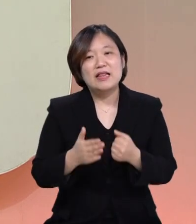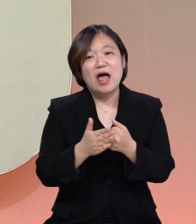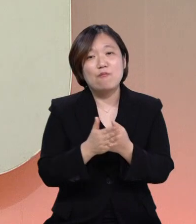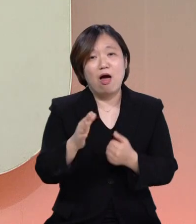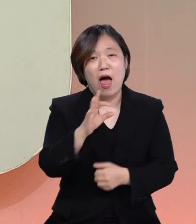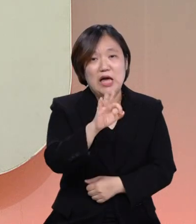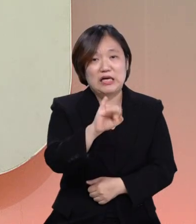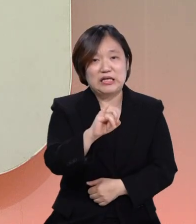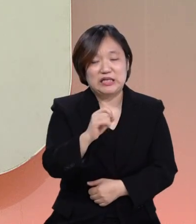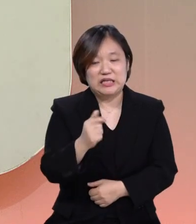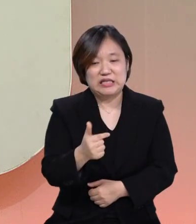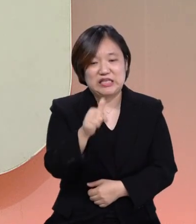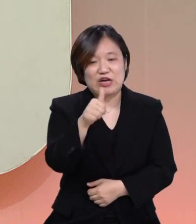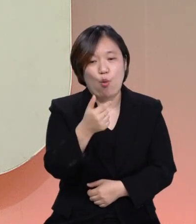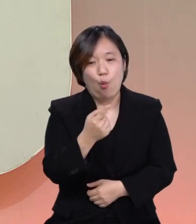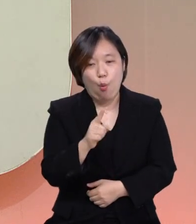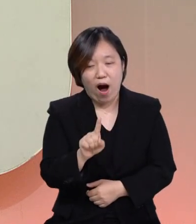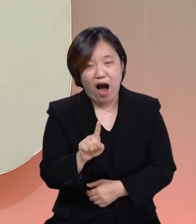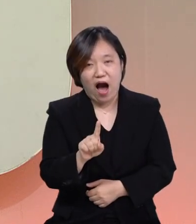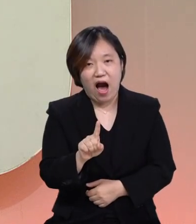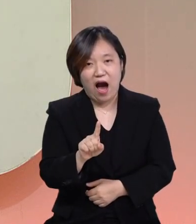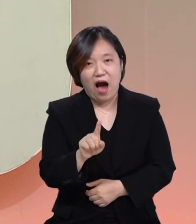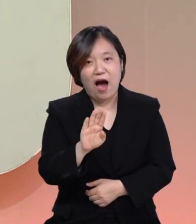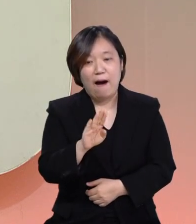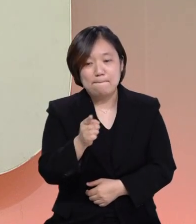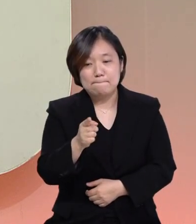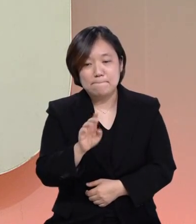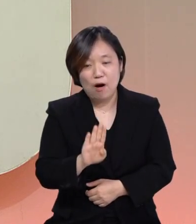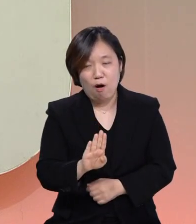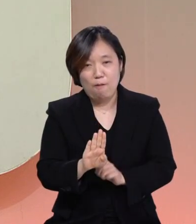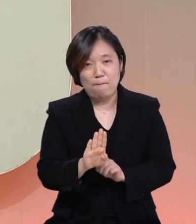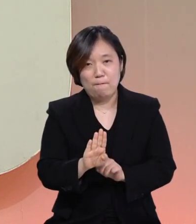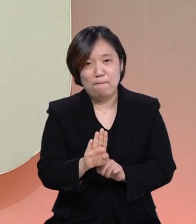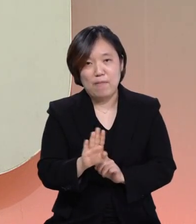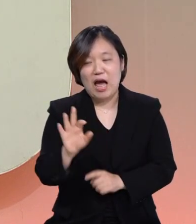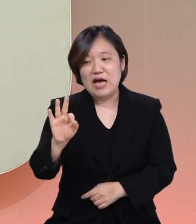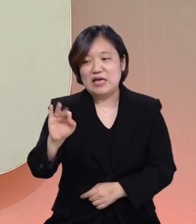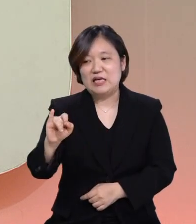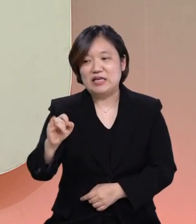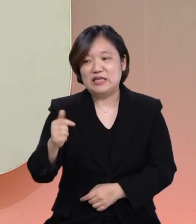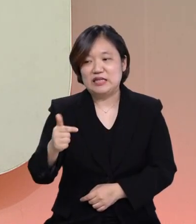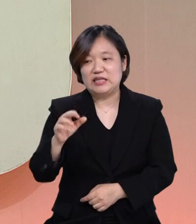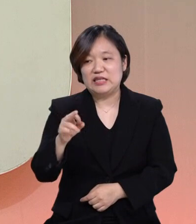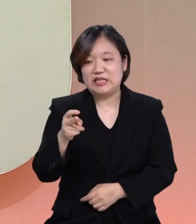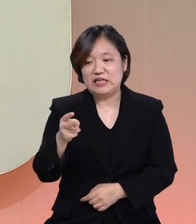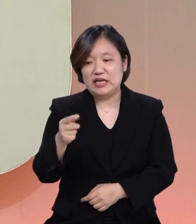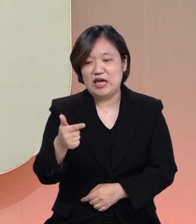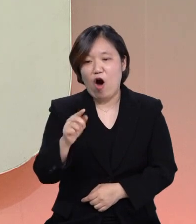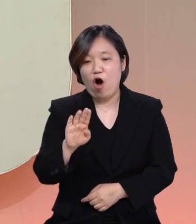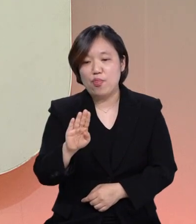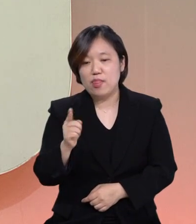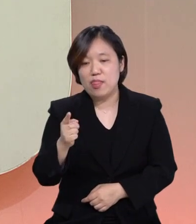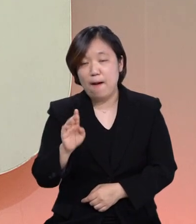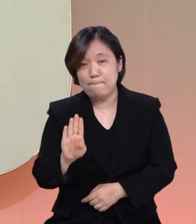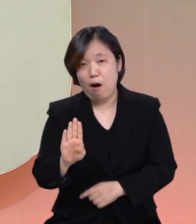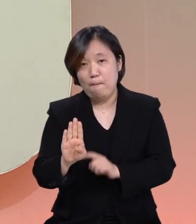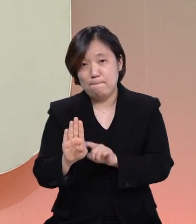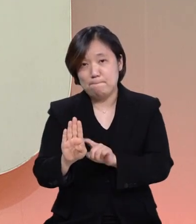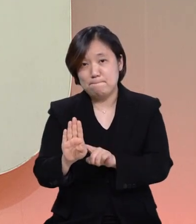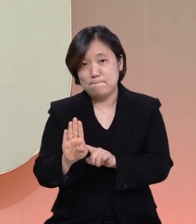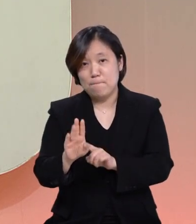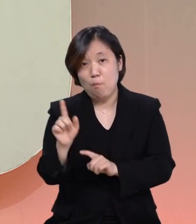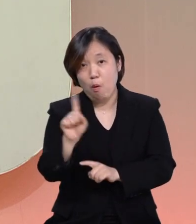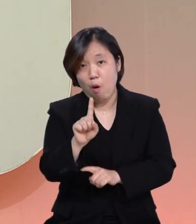인과법 내가 지은 이념법에 의해서 내가 지은 씨앗으로 인한